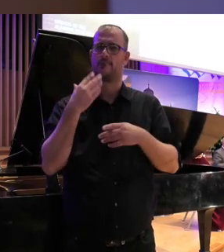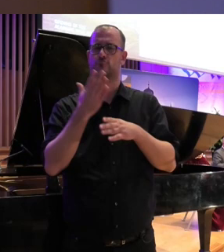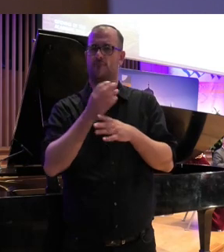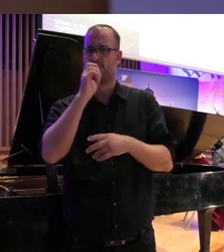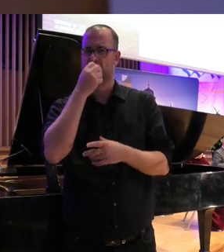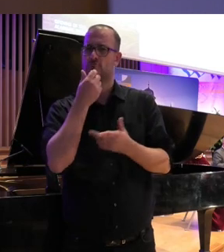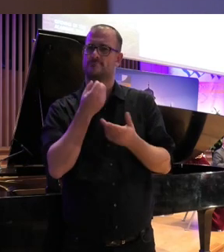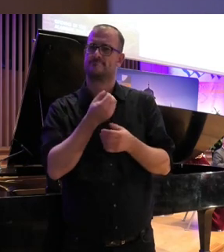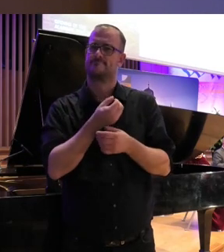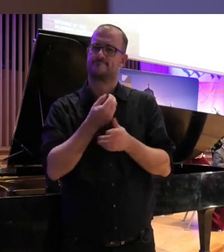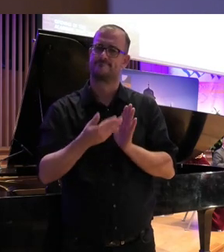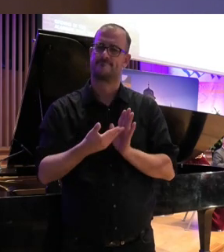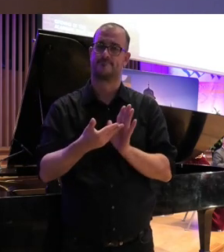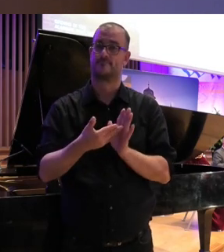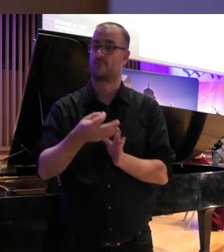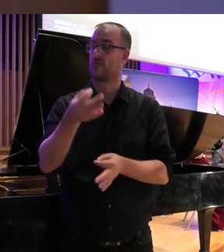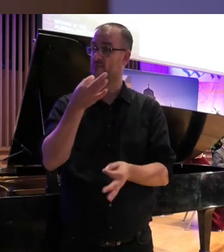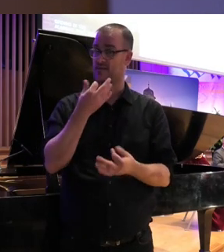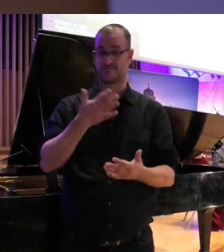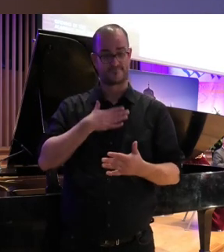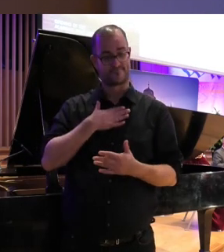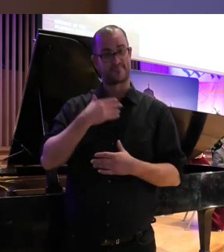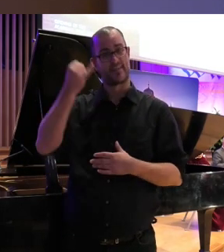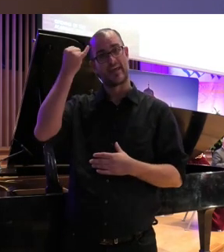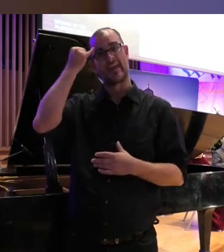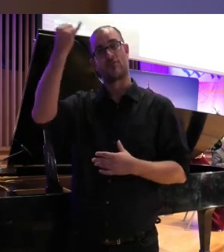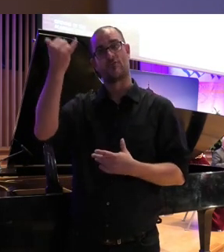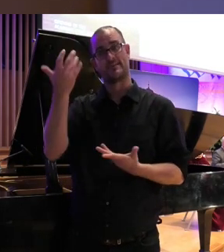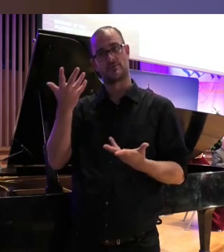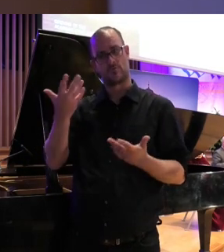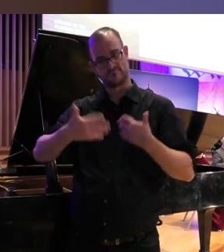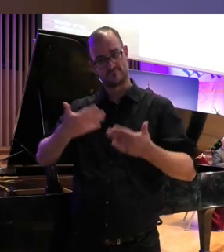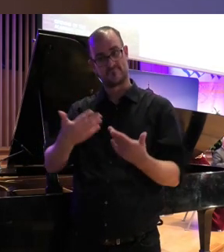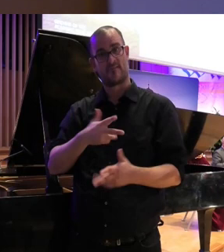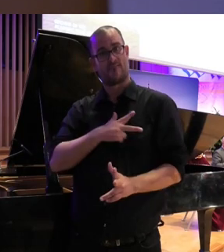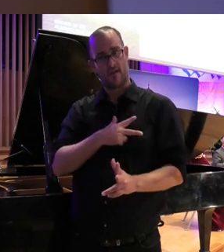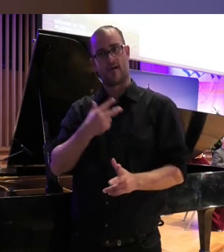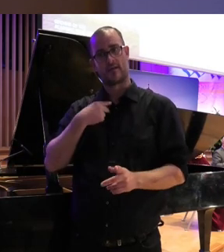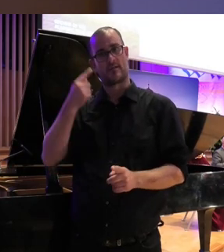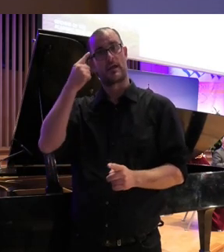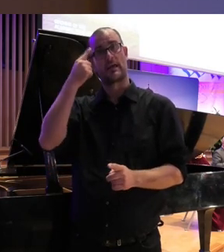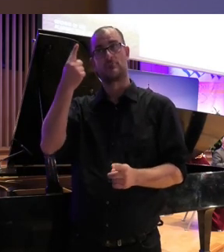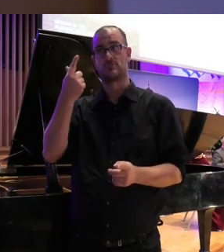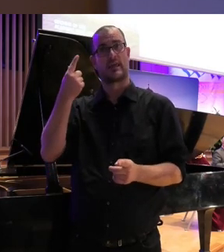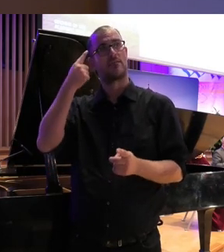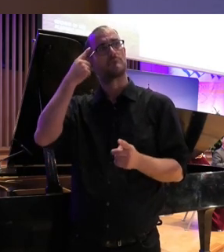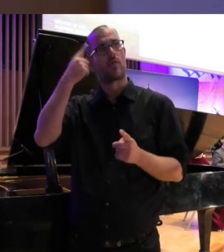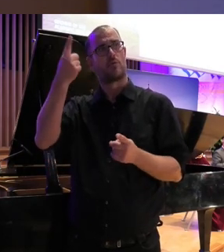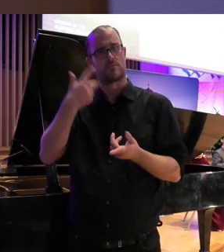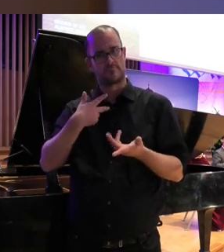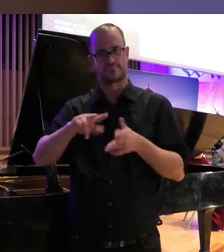anzudeuten. Die Frage ist, gehen wir mit unserem Innovationsgeschehen wirklich klug um? Und ich glaube nicht so sehr, dass